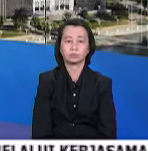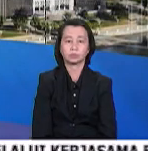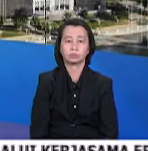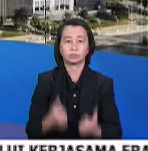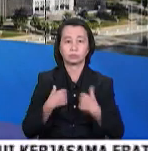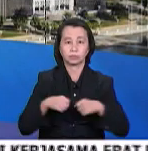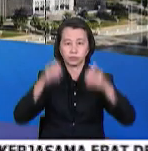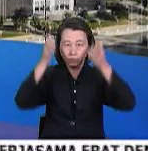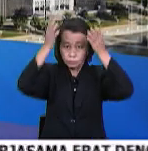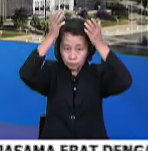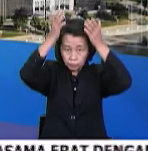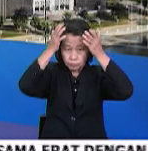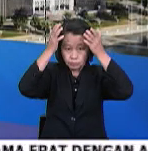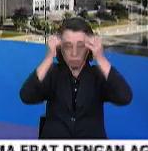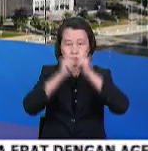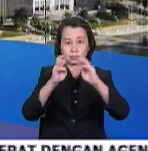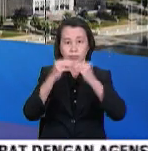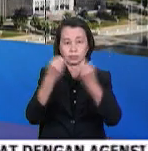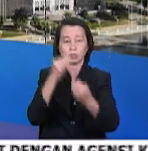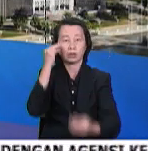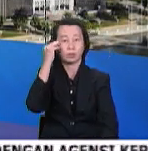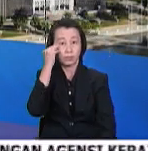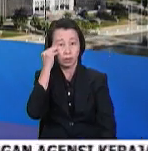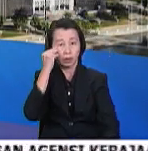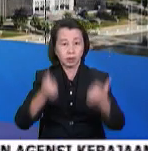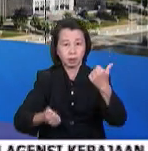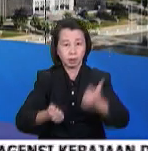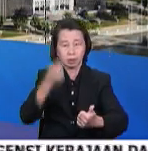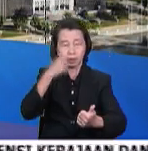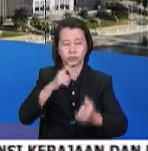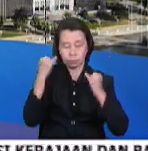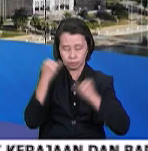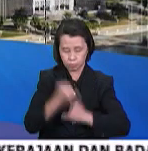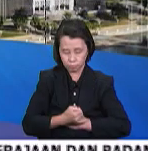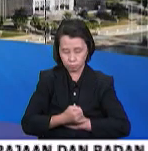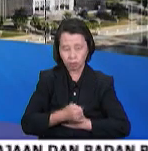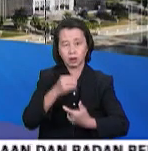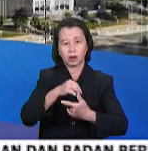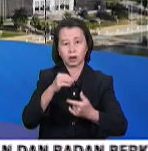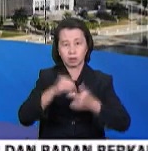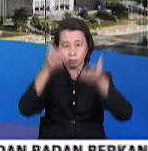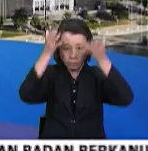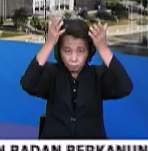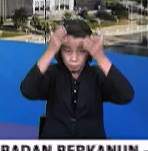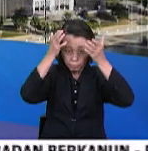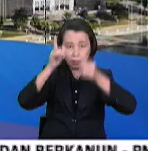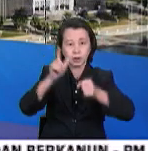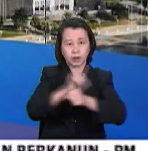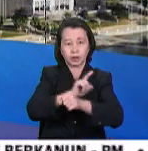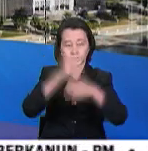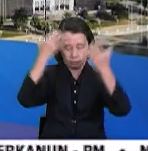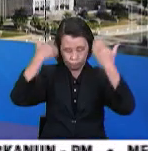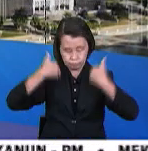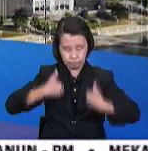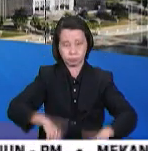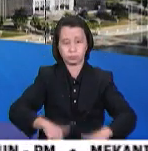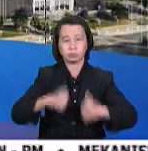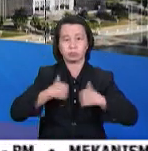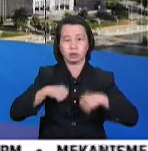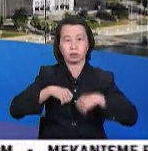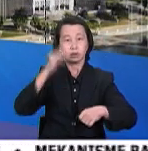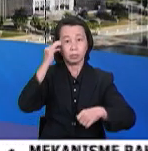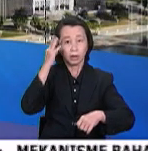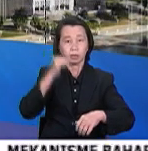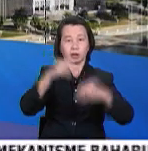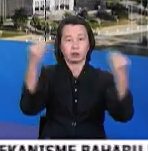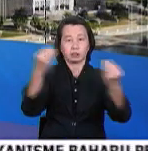Pemakaian songkok begitu sinonim dengan masyarakat Melayu sama ada untuk beribadah mahupun dipakai bagi melengkapi persalinan tradisional Melayu dan